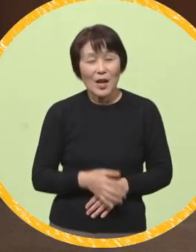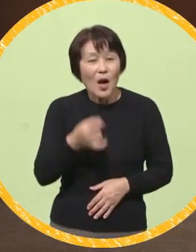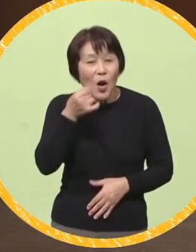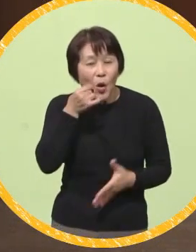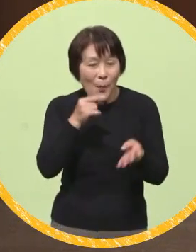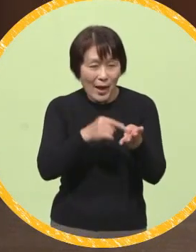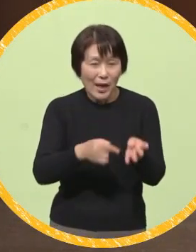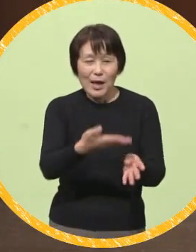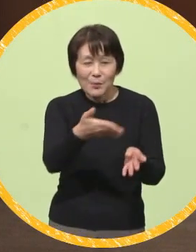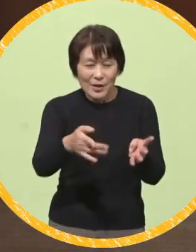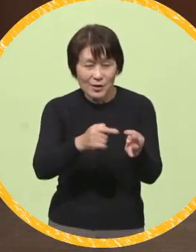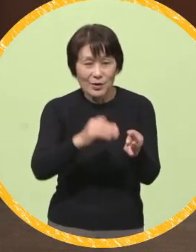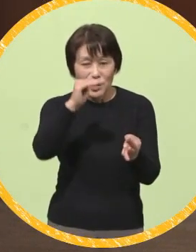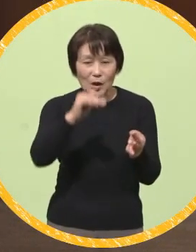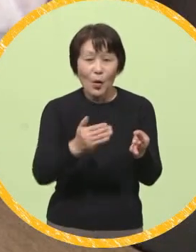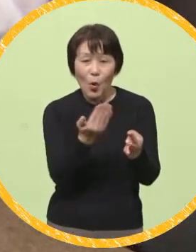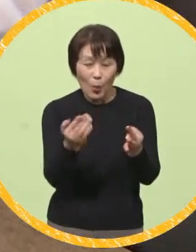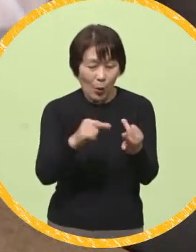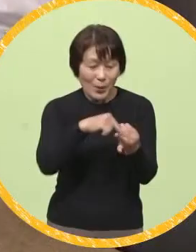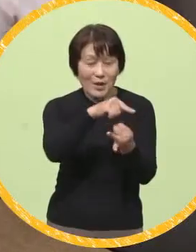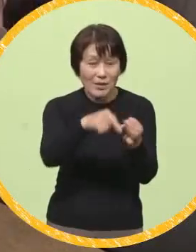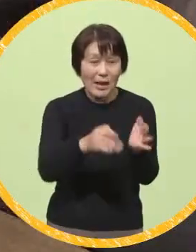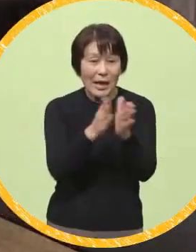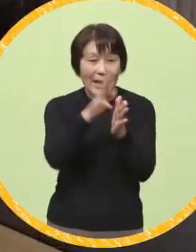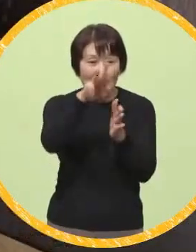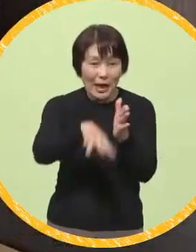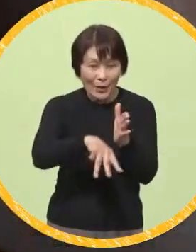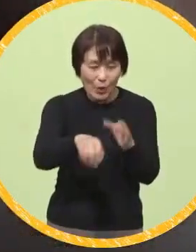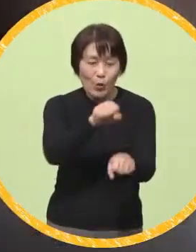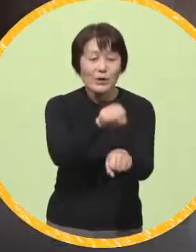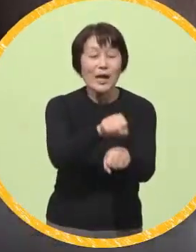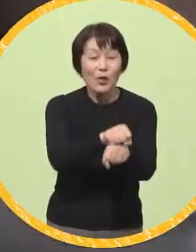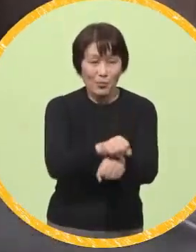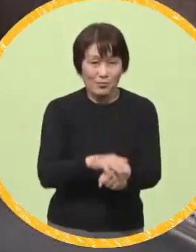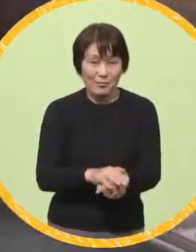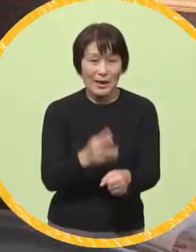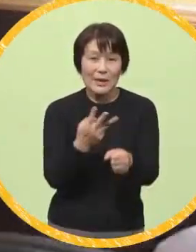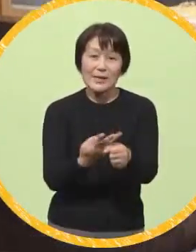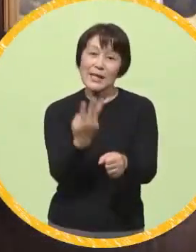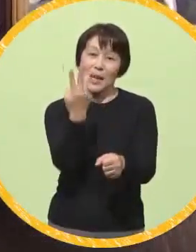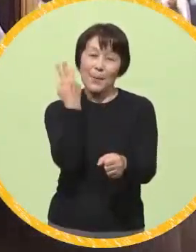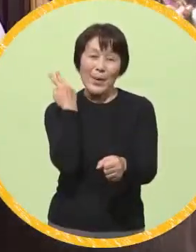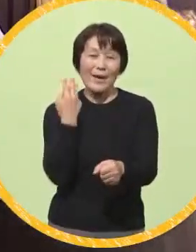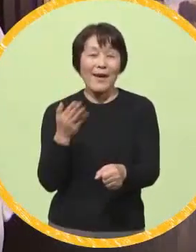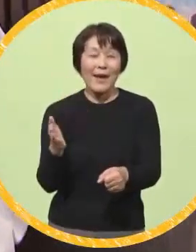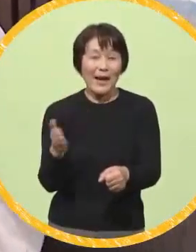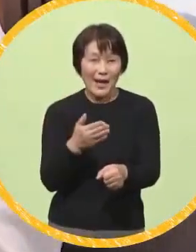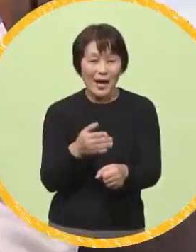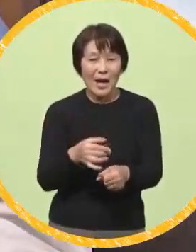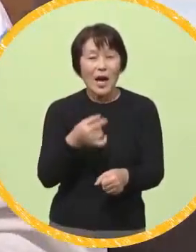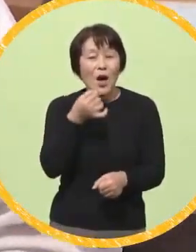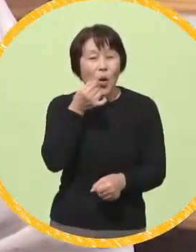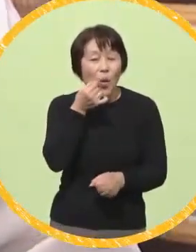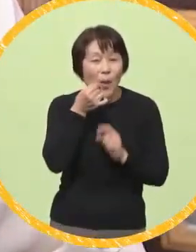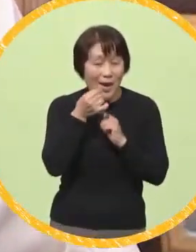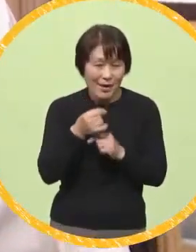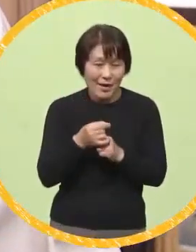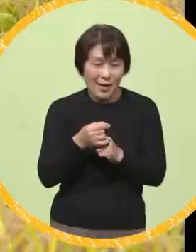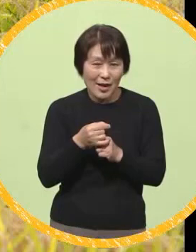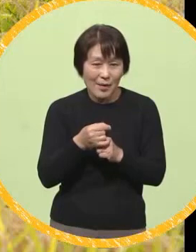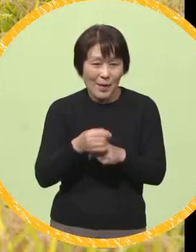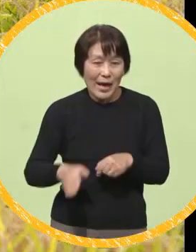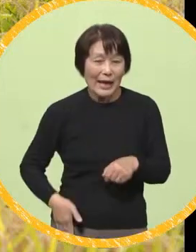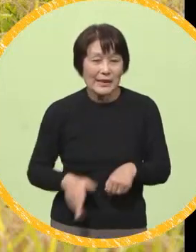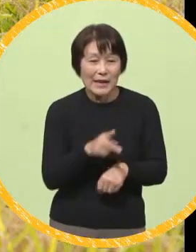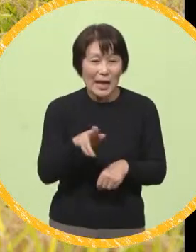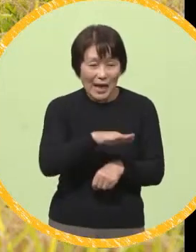も水も酵母もすべて神奈川県産に今こだわって、3年前からこの涼の絹光という食用米で、この足柄平野で採